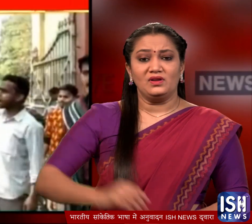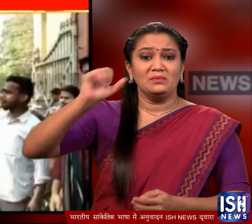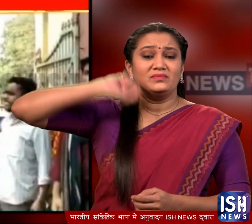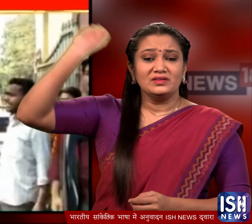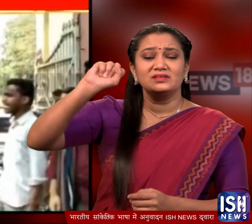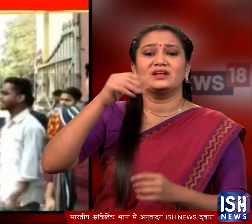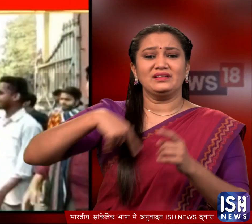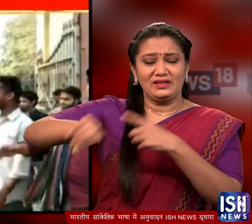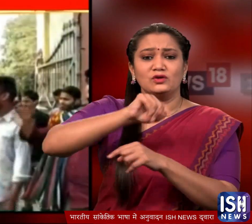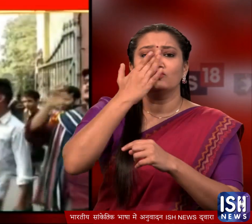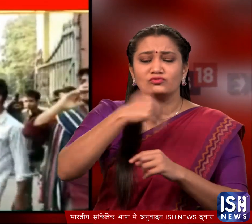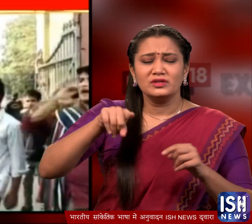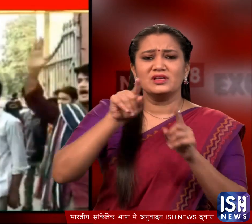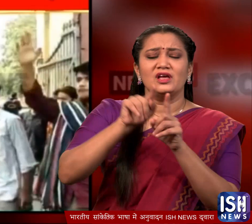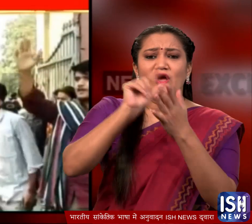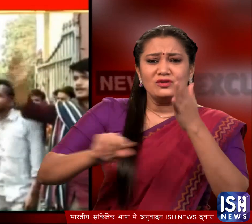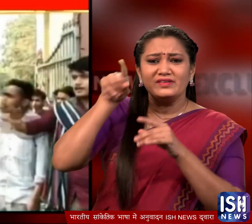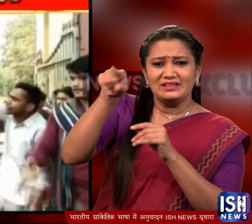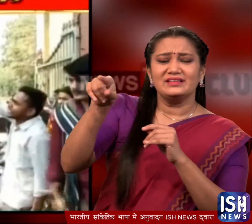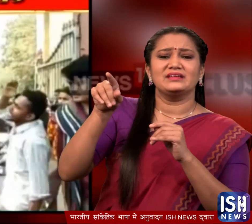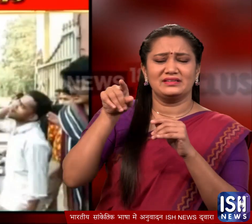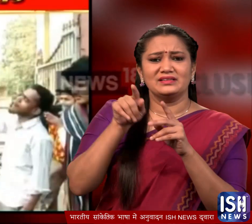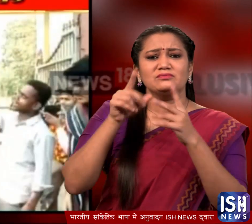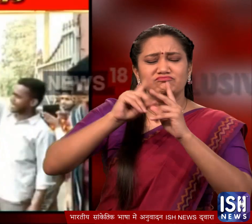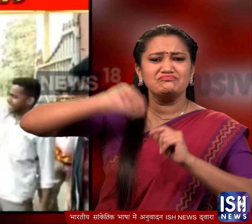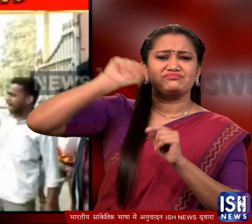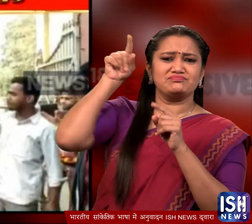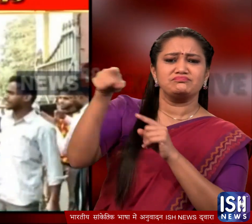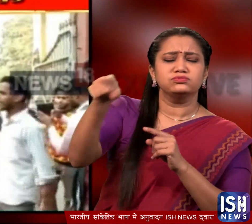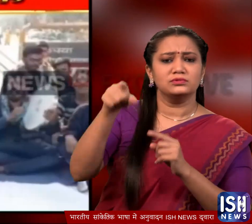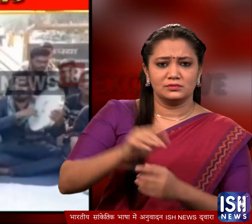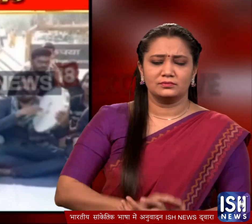प्रदर्शन के दौरान छात्रों ने यूनिवर्सिटी प्रशासन के खिलाफ जमकर नारेबाजी की।